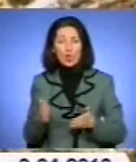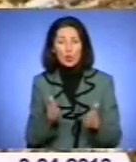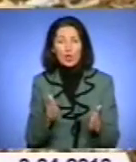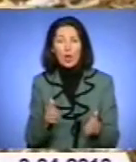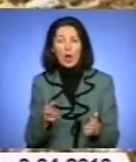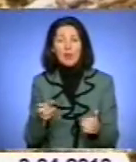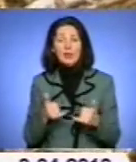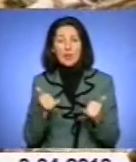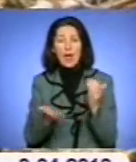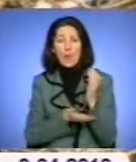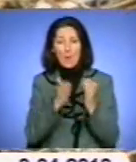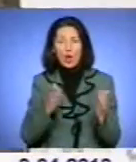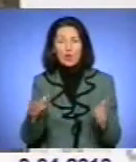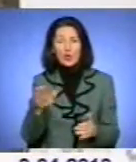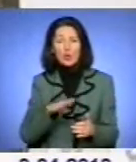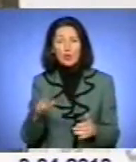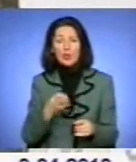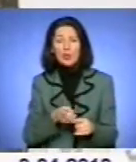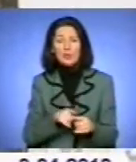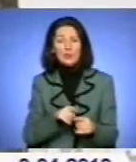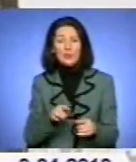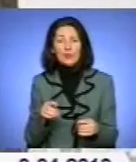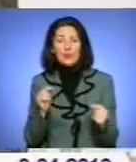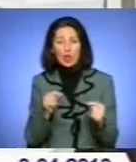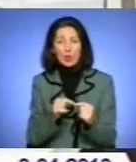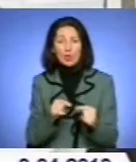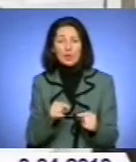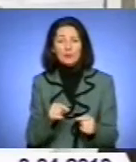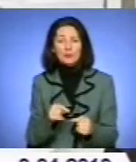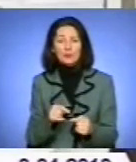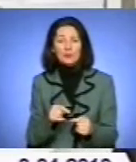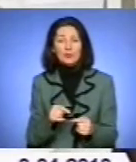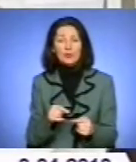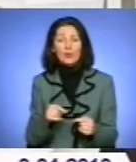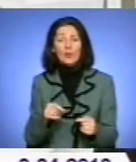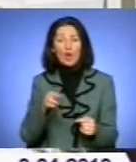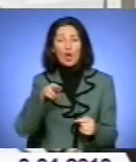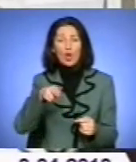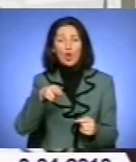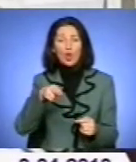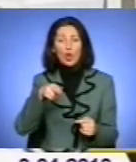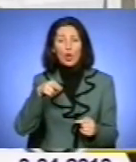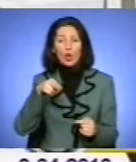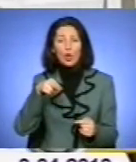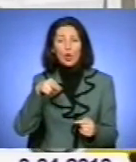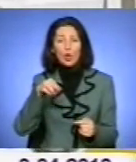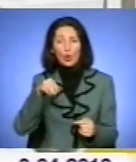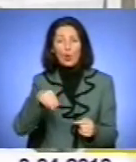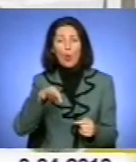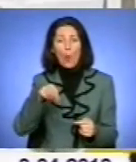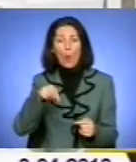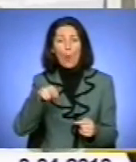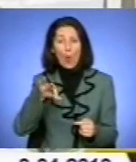паче, що тополя після таких маніпуляцій не тішитиме око. Тополя пірамідальна, вона не є такою прийнятною